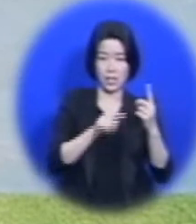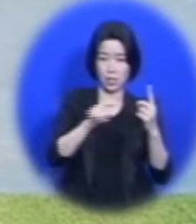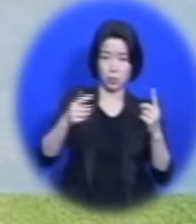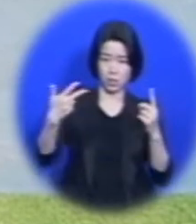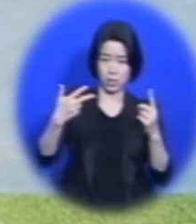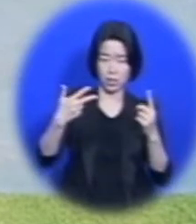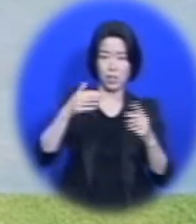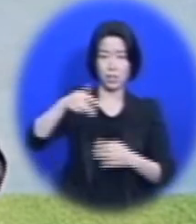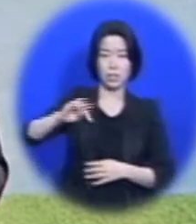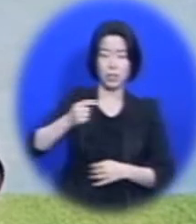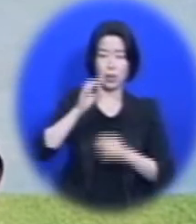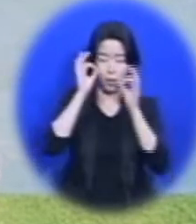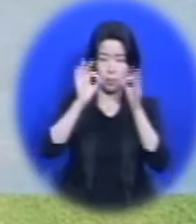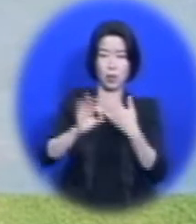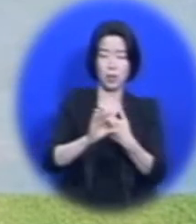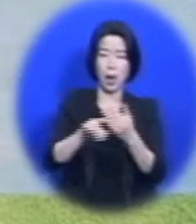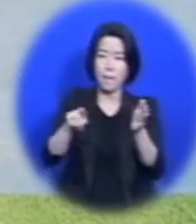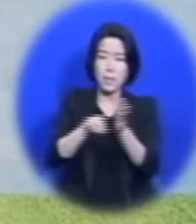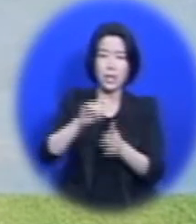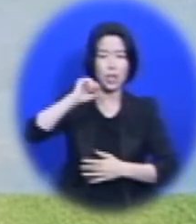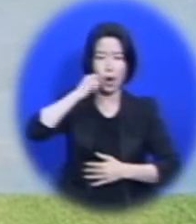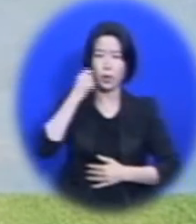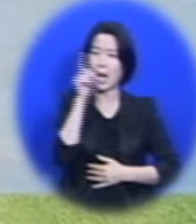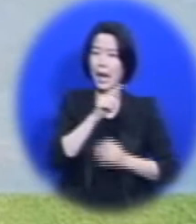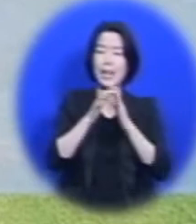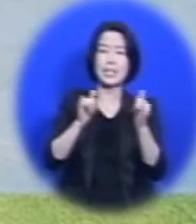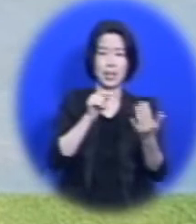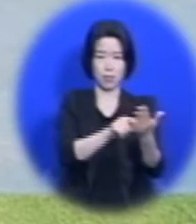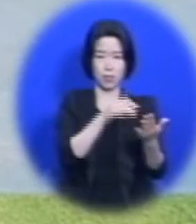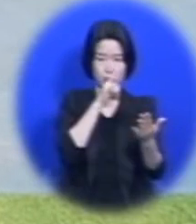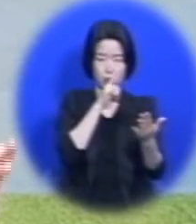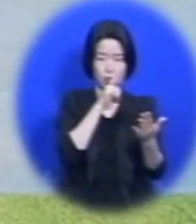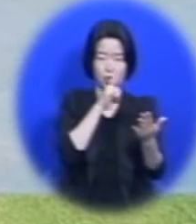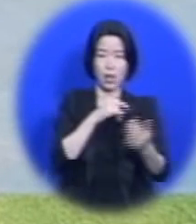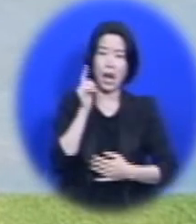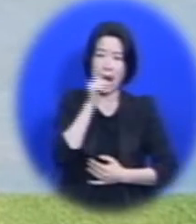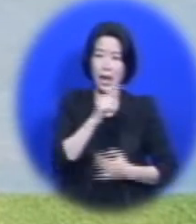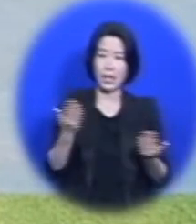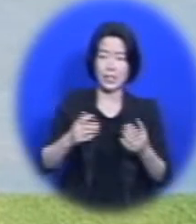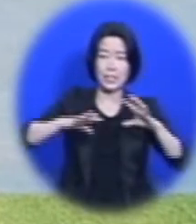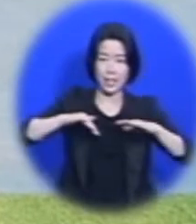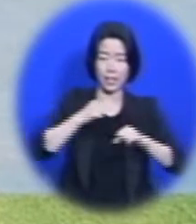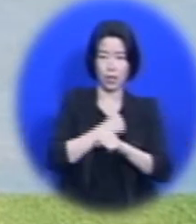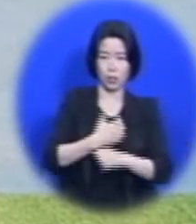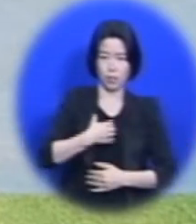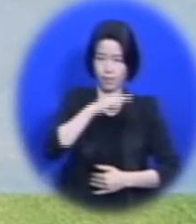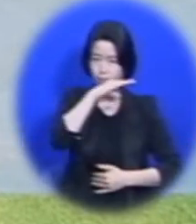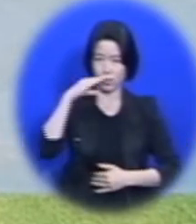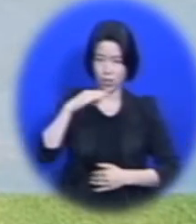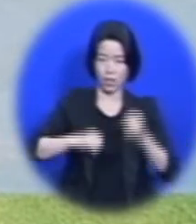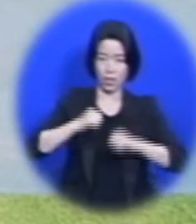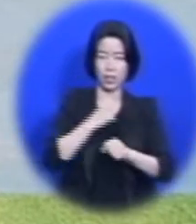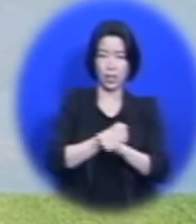보면 믿어지지 않는 악한 사람이 나옵니다. 악한 일을 자랑하고 경건한 사람에게